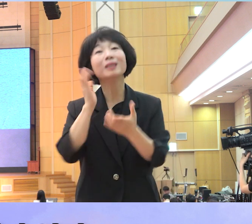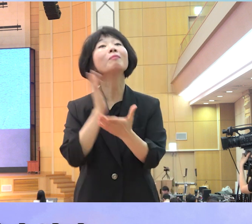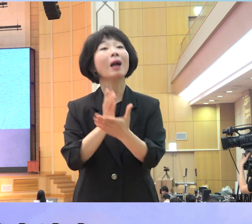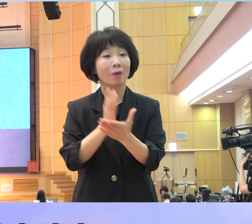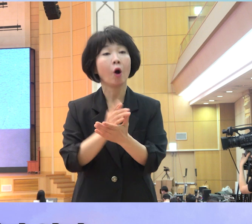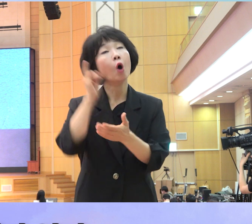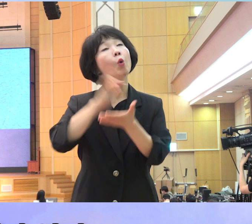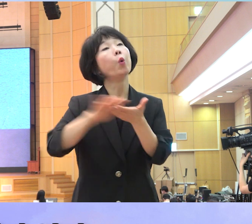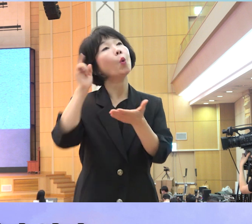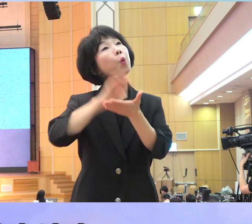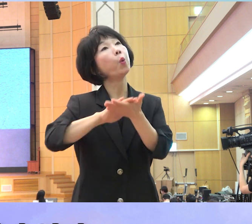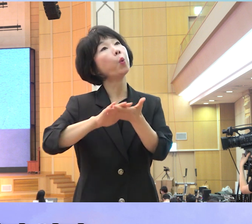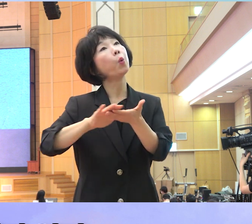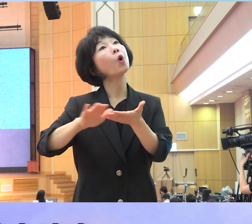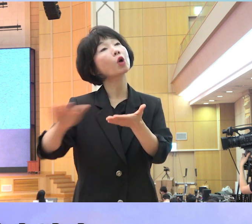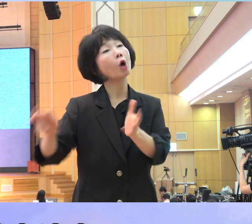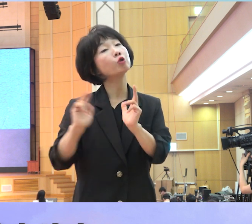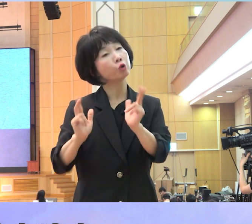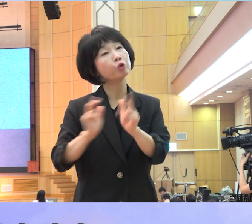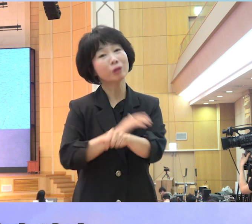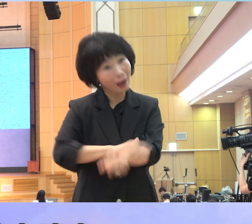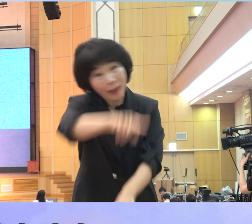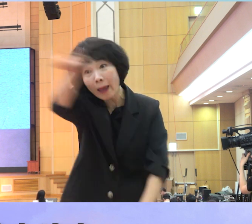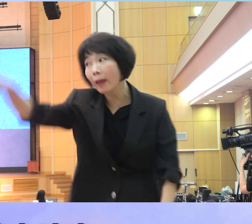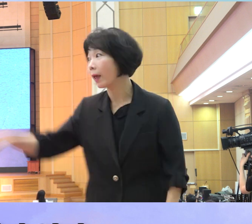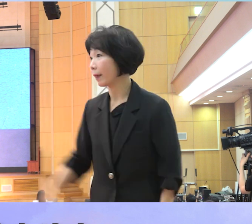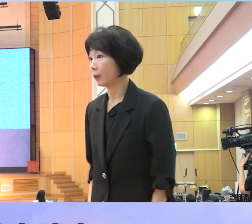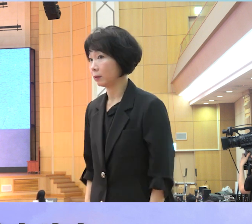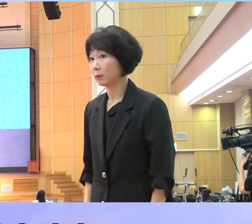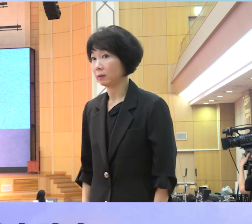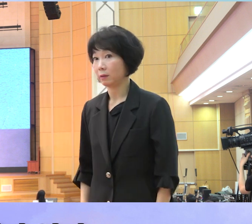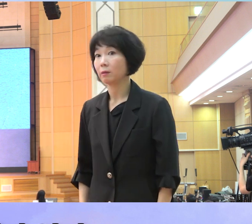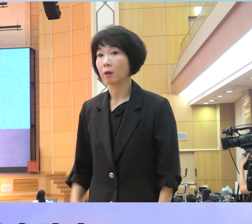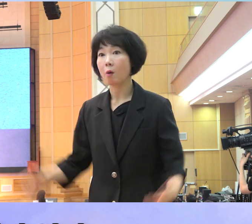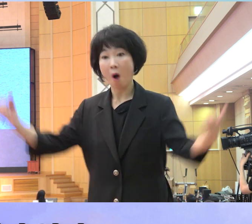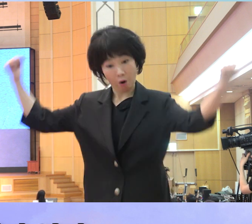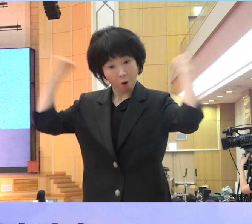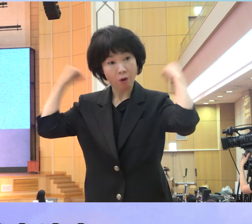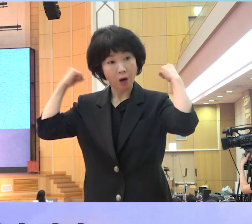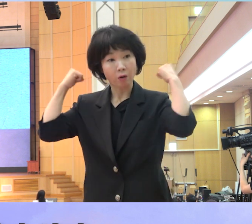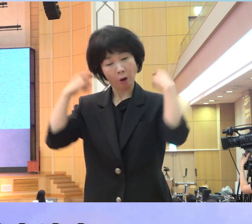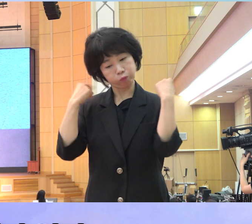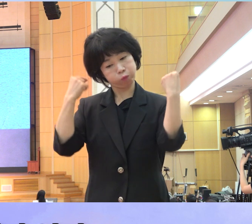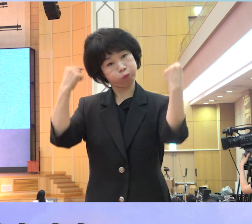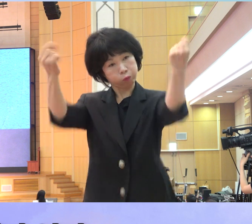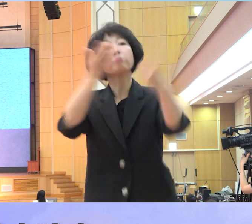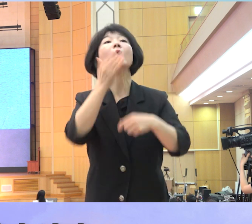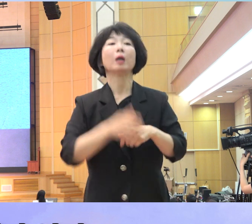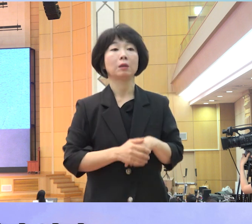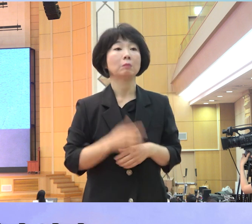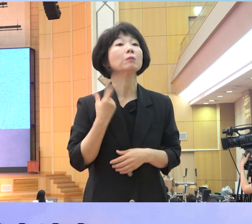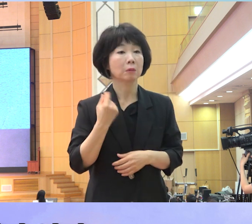좀 시원하게도 하시고 그렇게 하셔야지 또 온열질환 이런 데 또